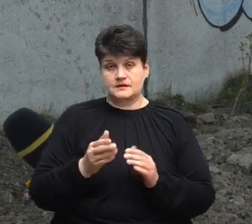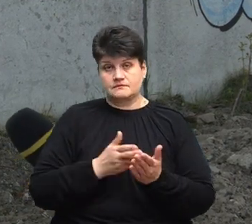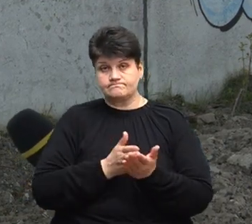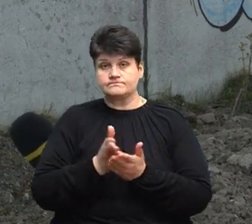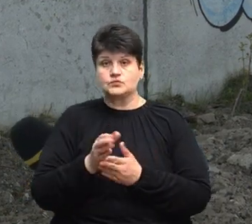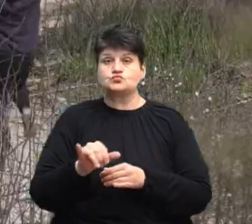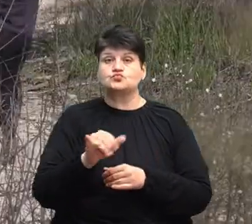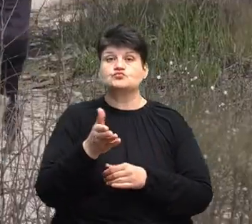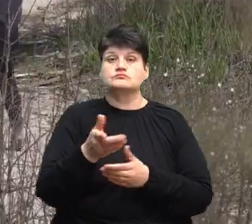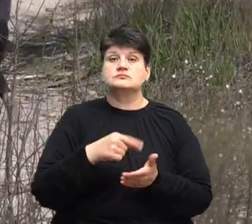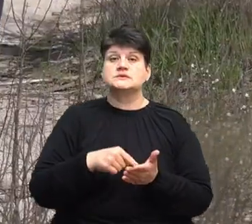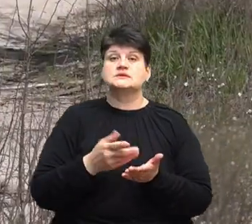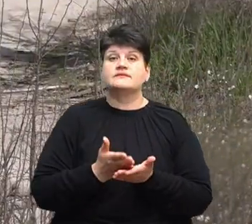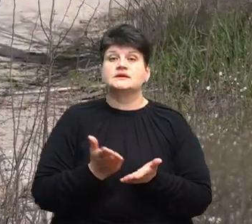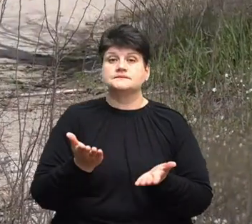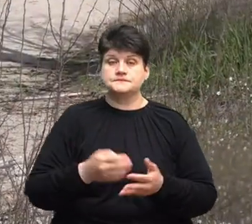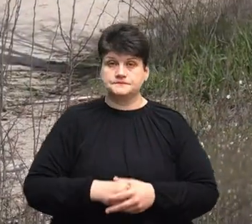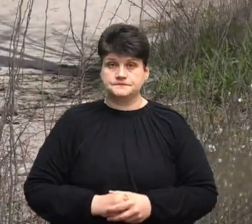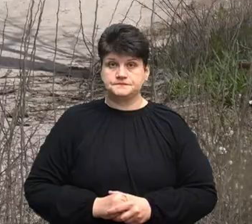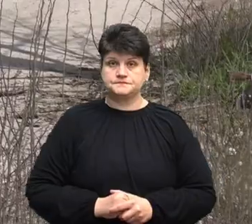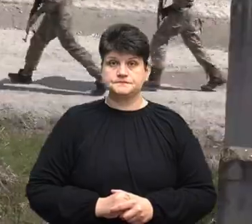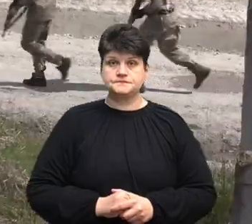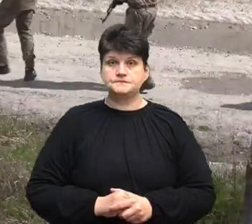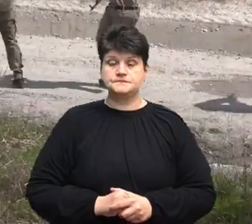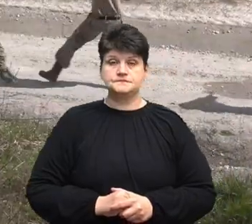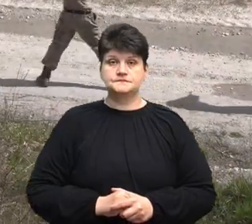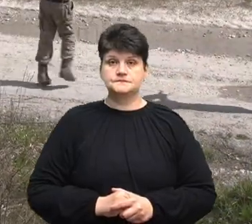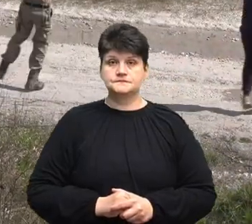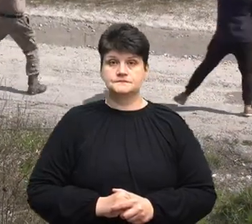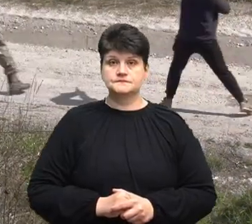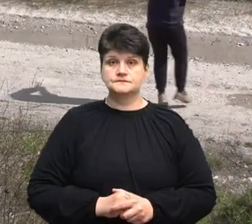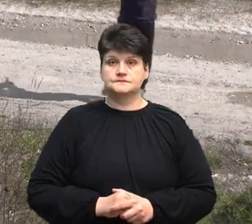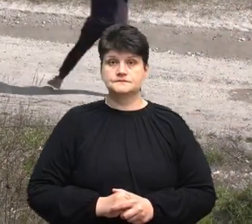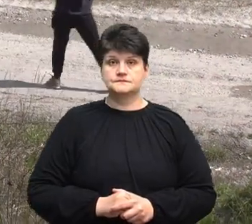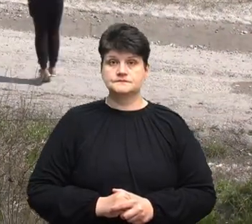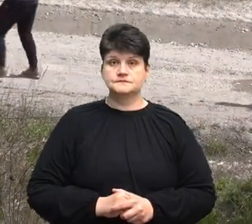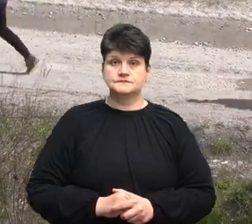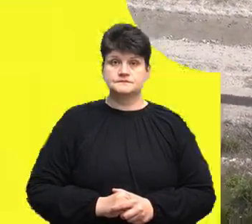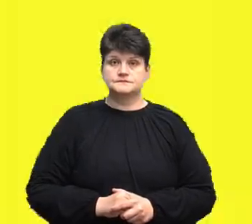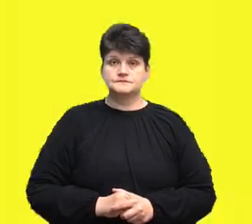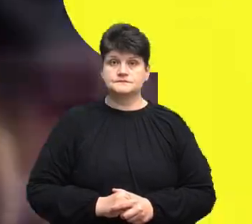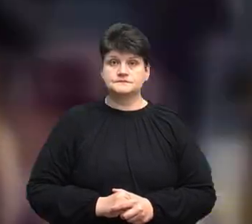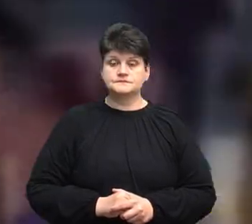ви місці знаходитесь. Богдана Савицька, Андрій Прокопів. Новини на Суспільному. Тернопіль.